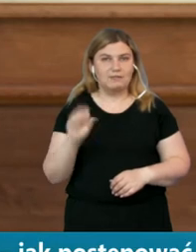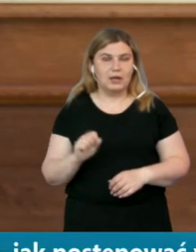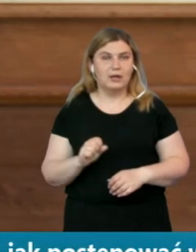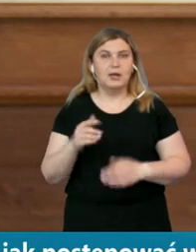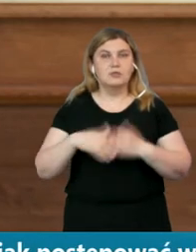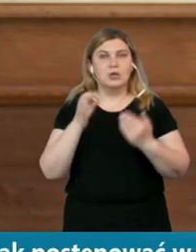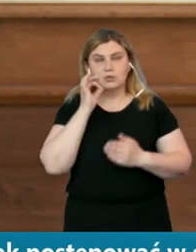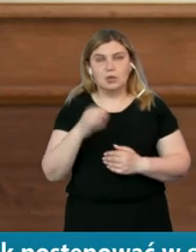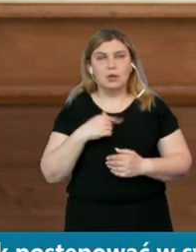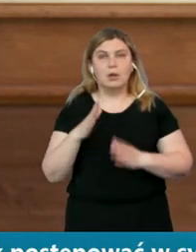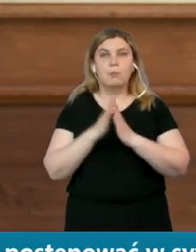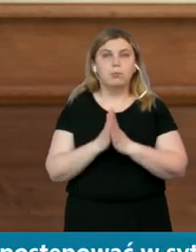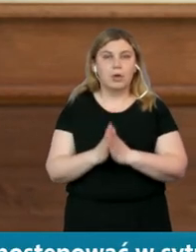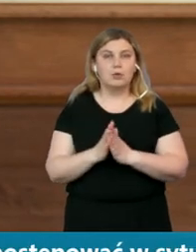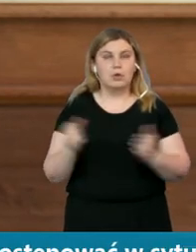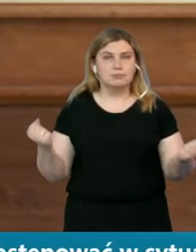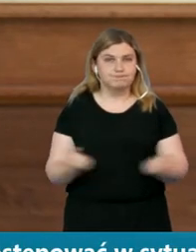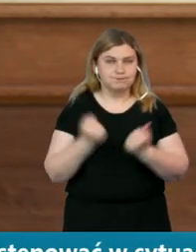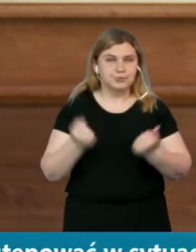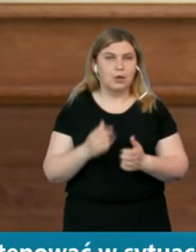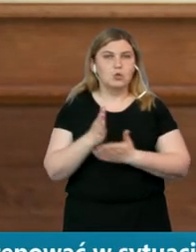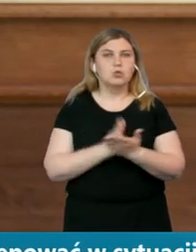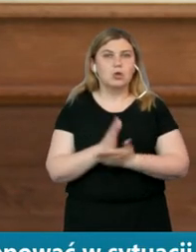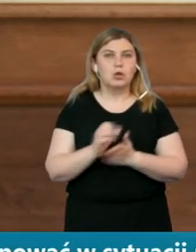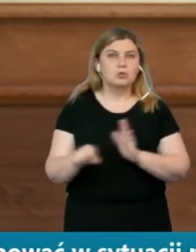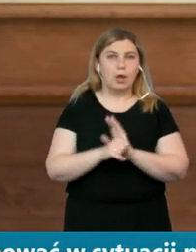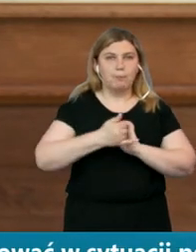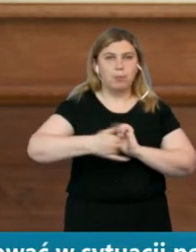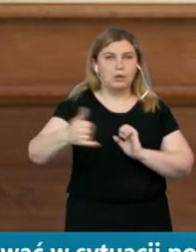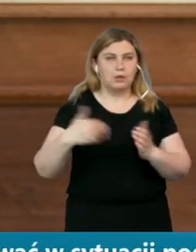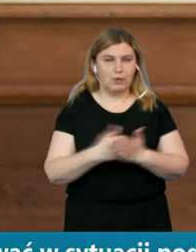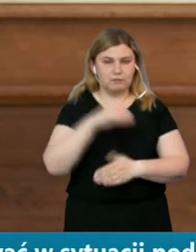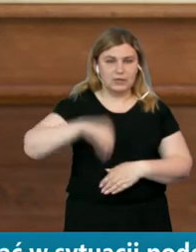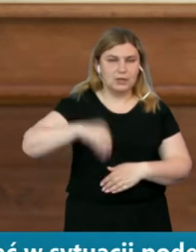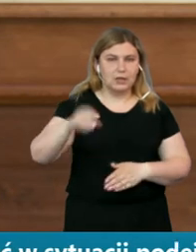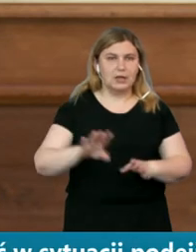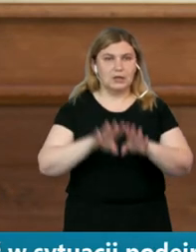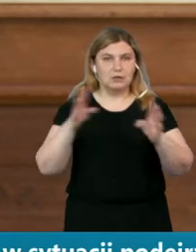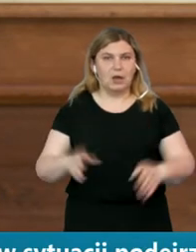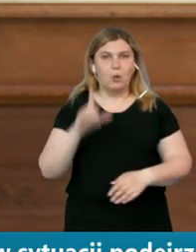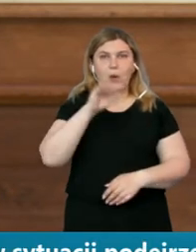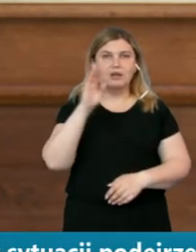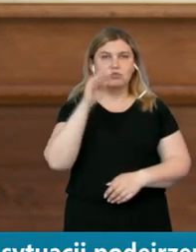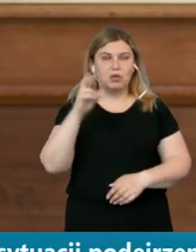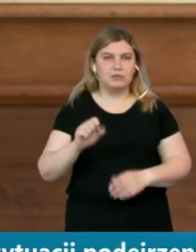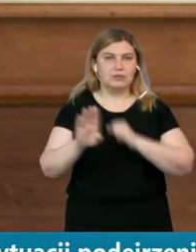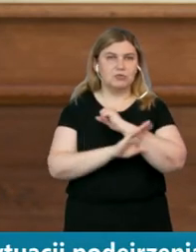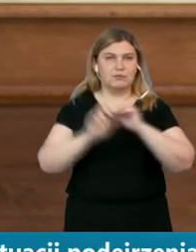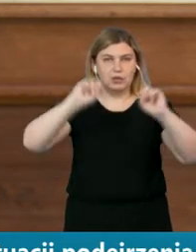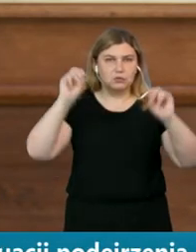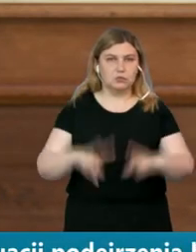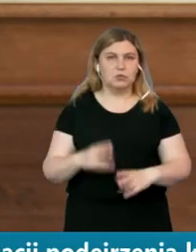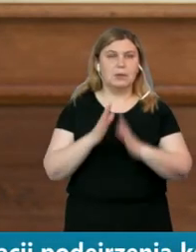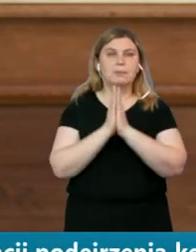panie prezydencie, mam ogromną prośbę. Proszę zmobilizować odpowiednie służby do podlewania nowych nasadzeń i drzew w skrzyniach na łasztowni. Drzewa usychają stojąc.